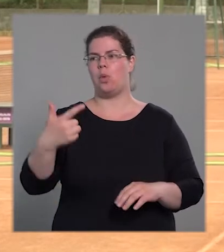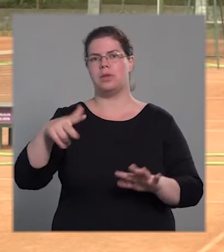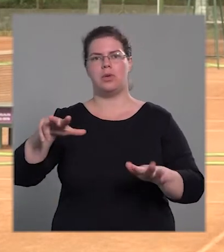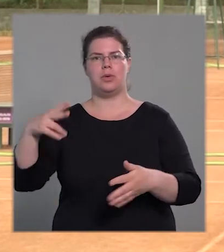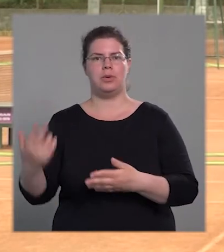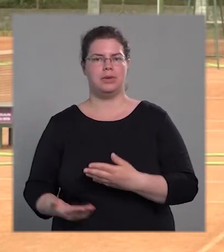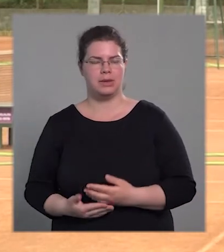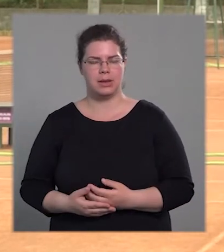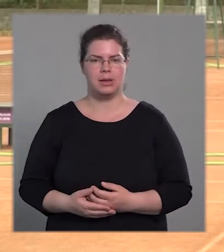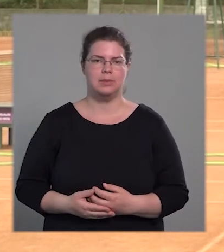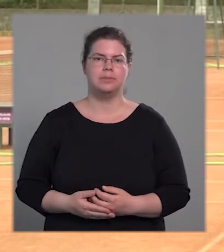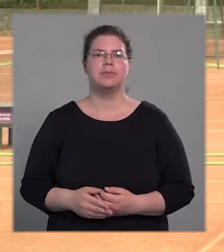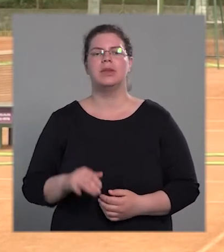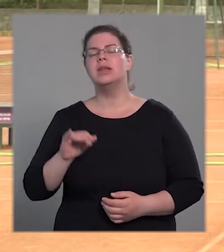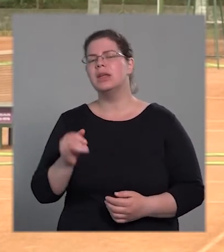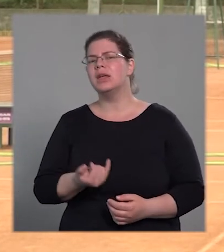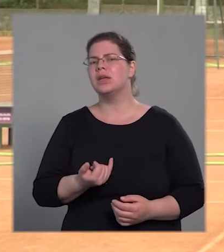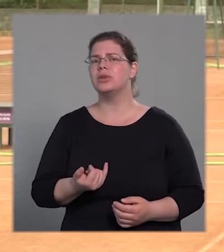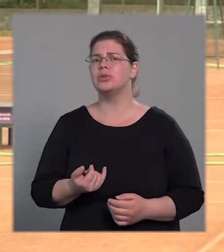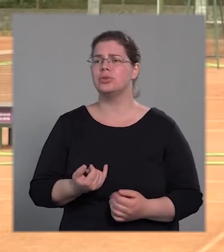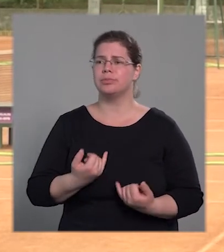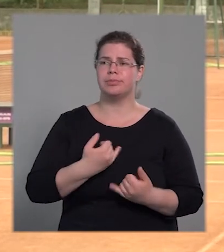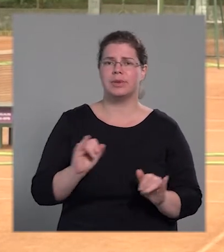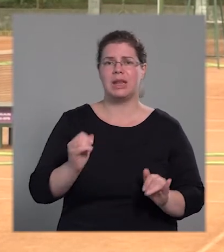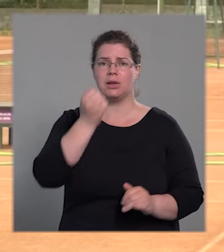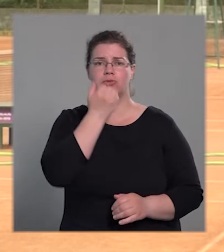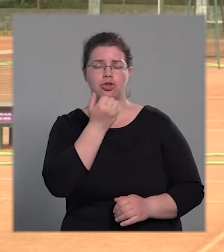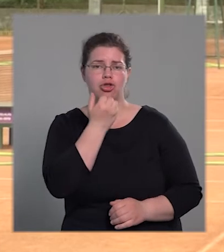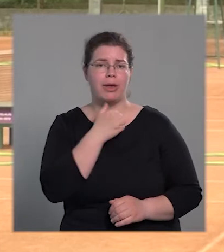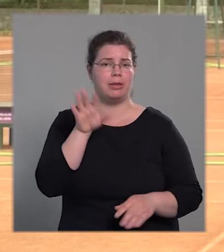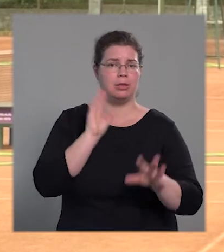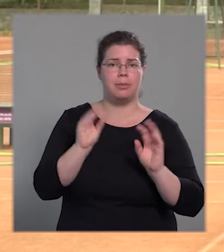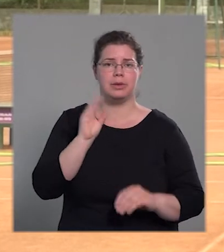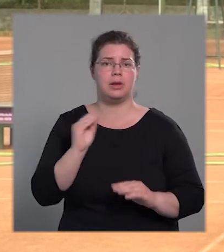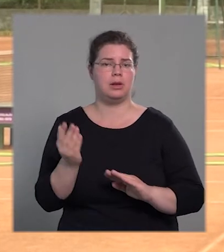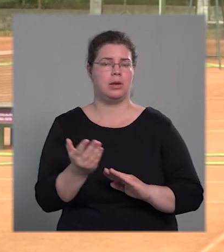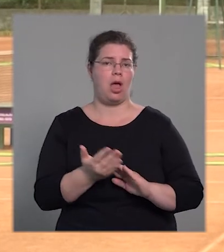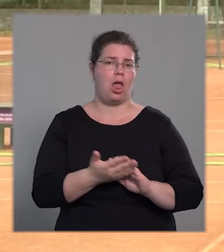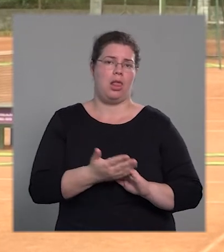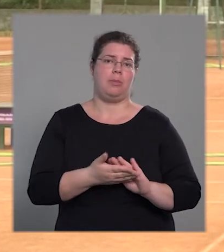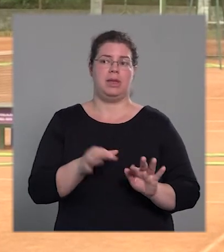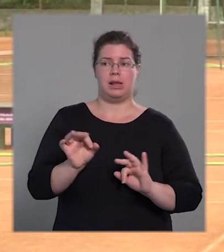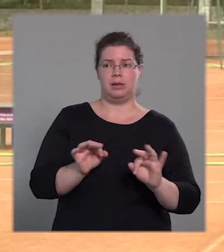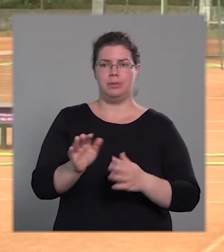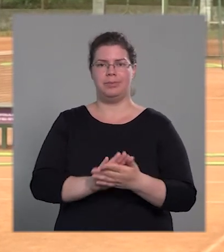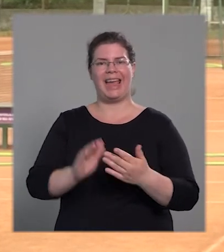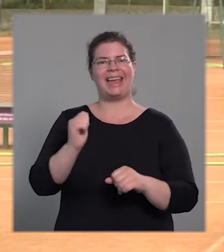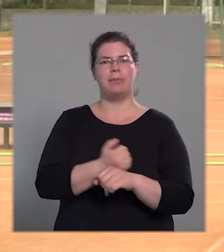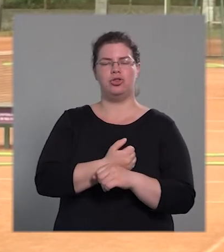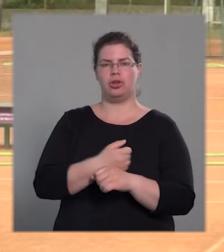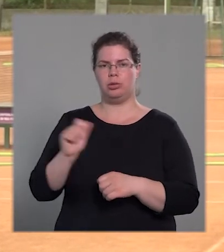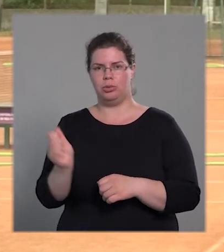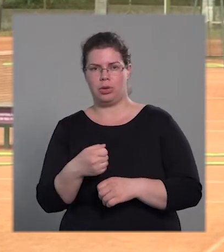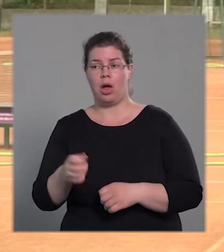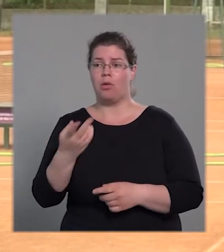tolik határt mondtam, és mindenki a saját tapasztalata alapján állítja be, hogy milyen keménységű ütővel játszik. Ha